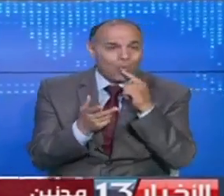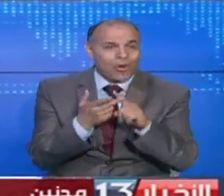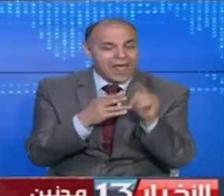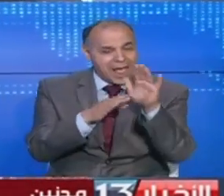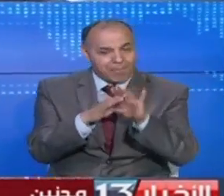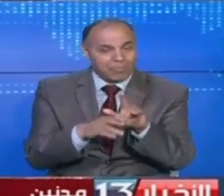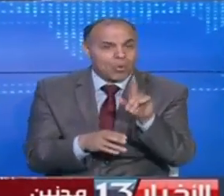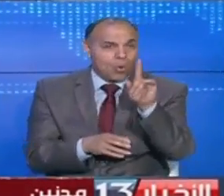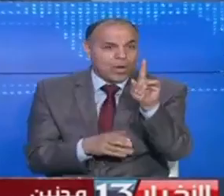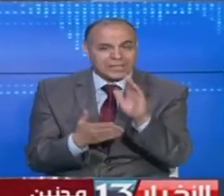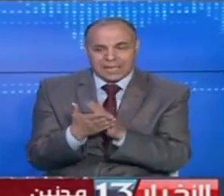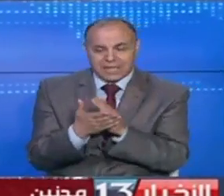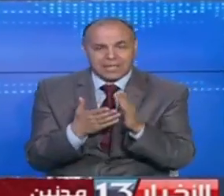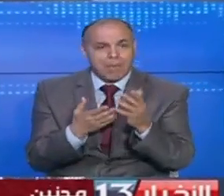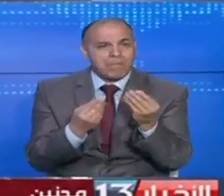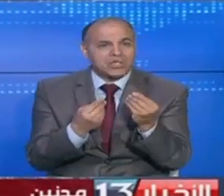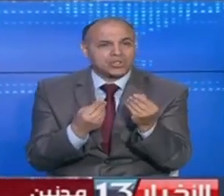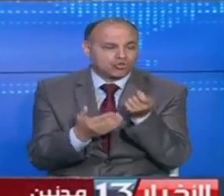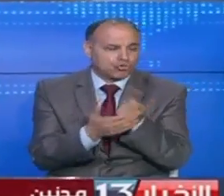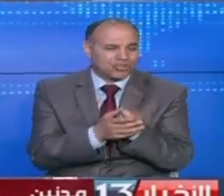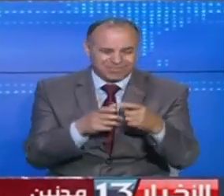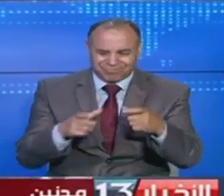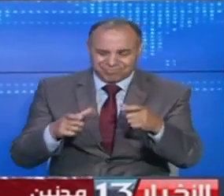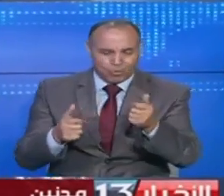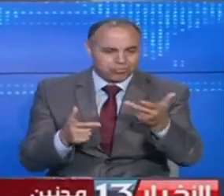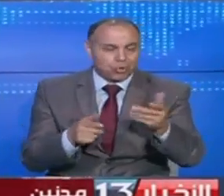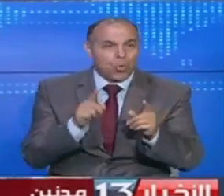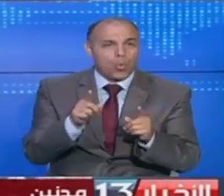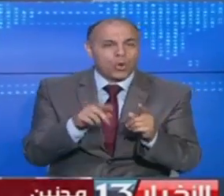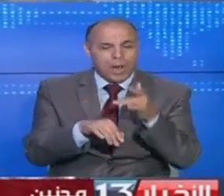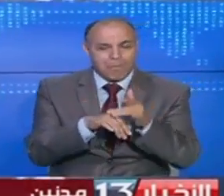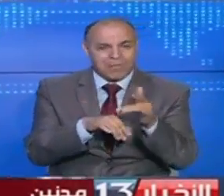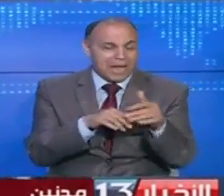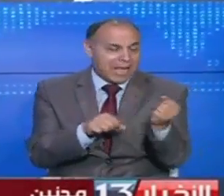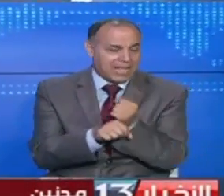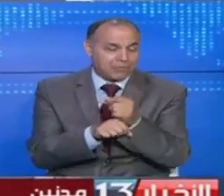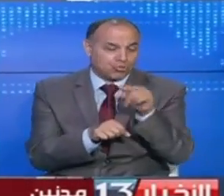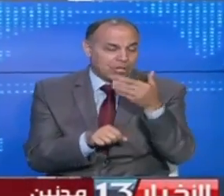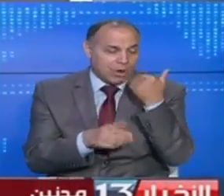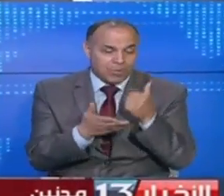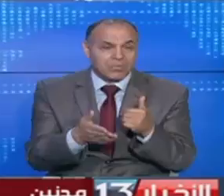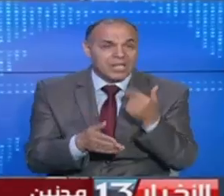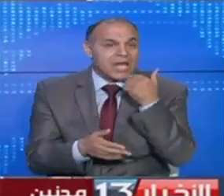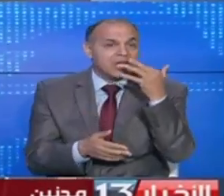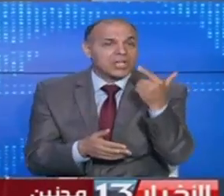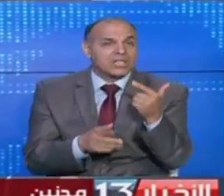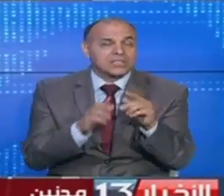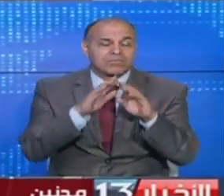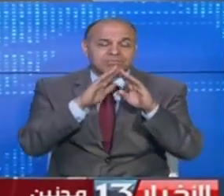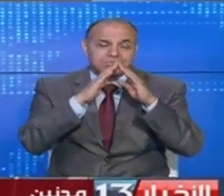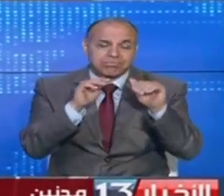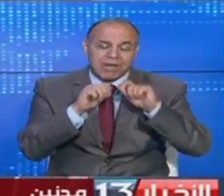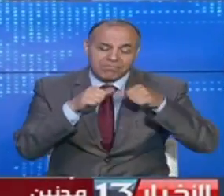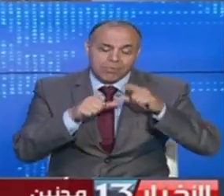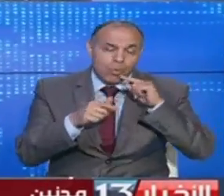الحماية وتوفير الكميات المطلوبة للحرفاء، خاصة أمام التأخر في العمل لهذا الشهر نتيجة الحجر الصحي